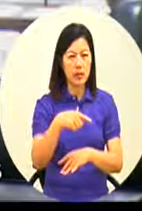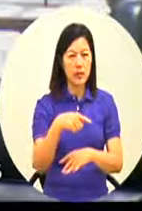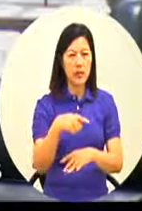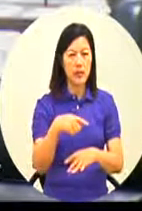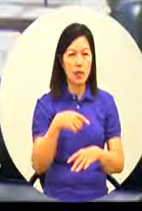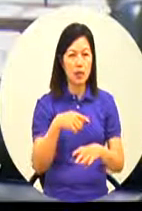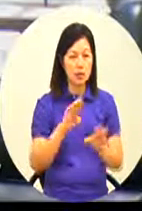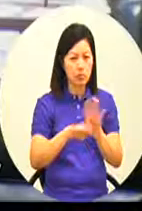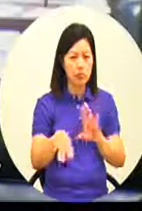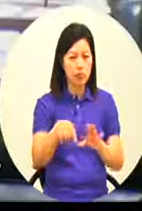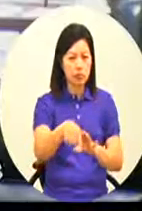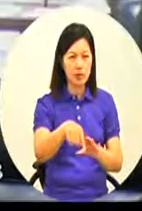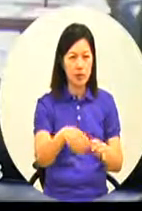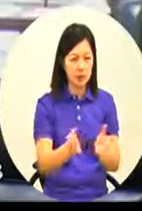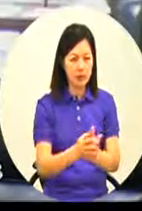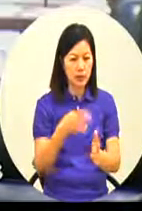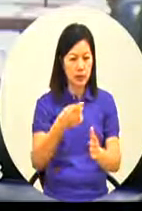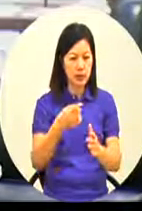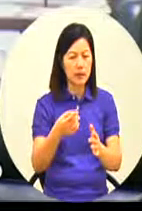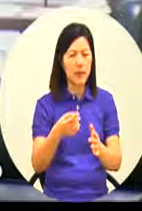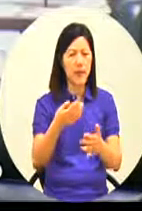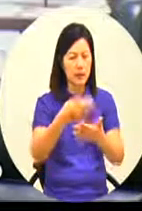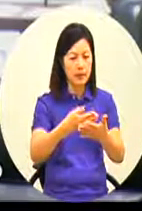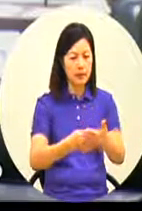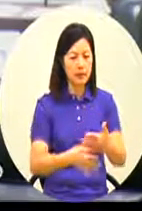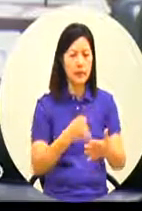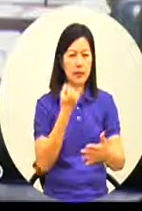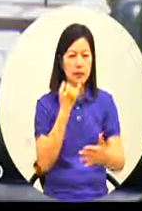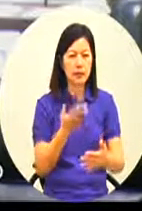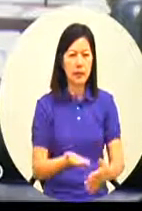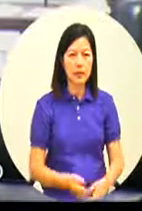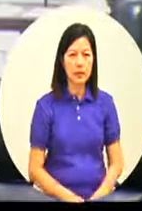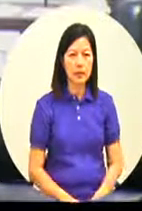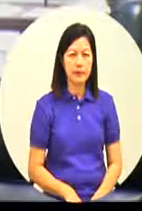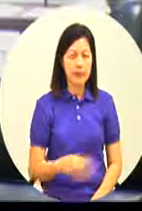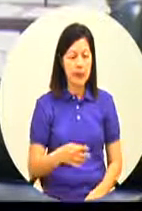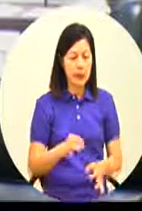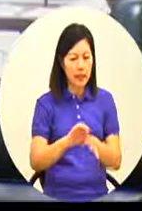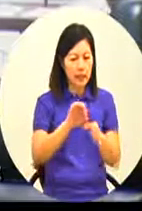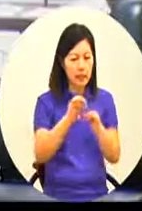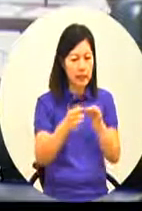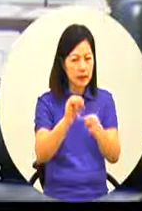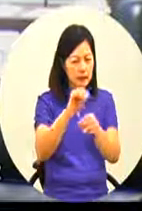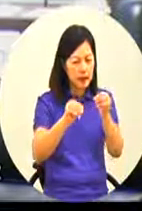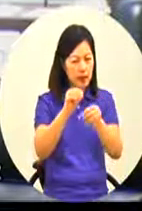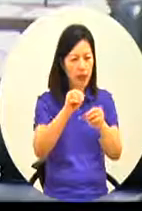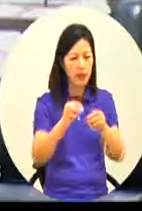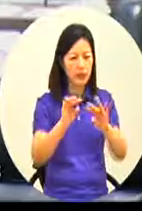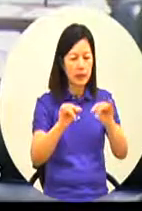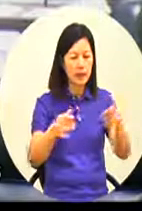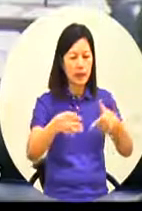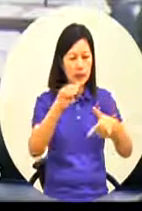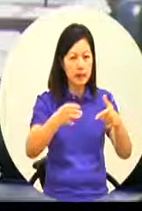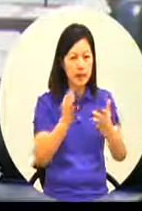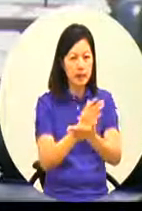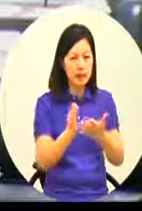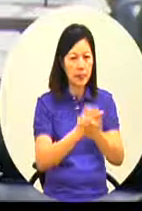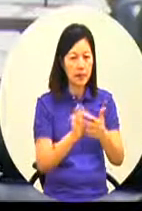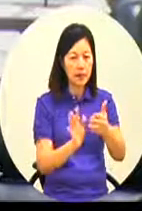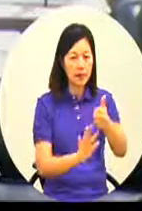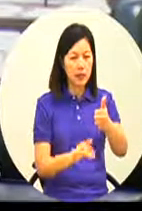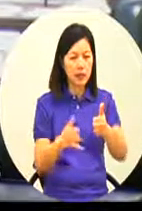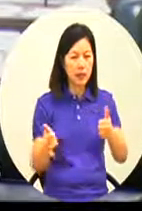的税率的部分再把它往下调，然后呢我们调整的幅度将来在我们地价评议委员会麦哈尼熊